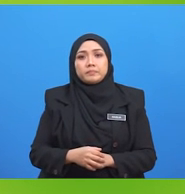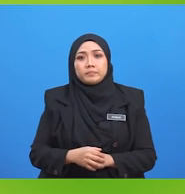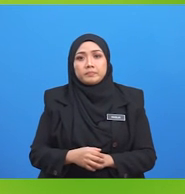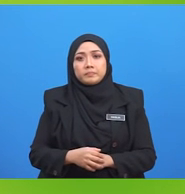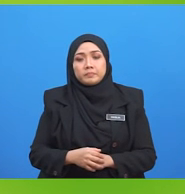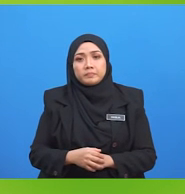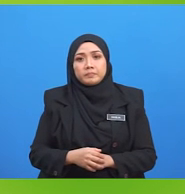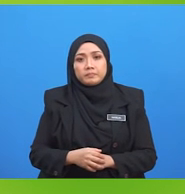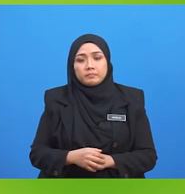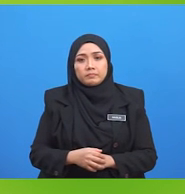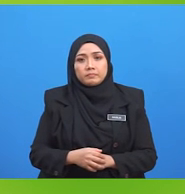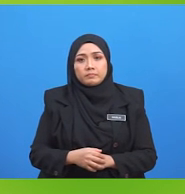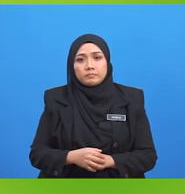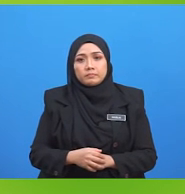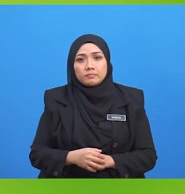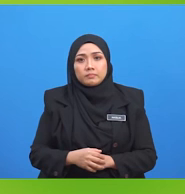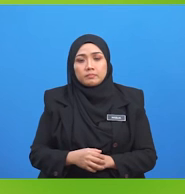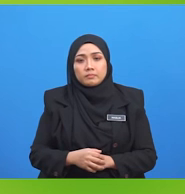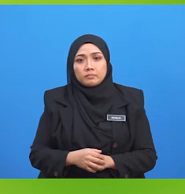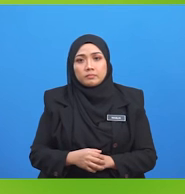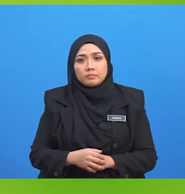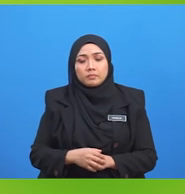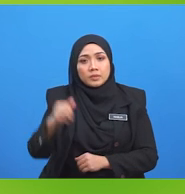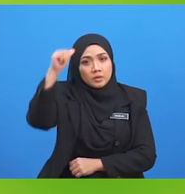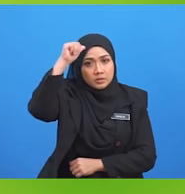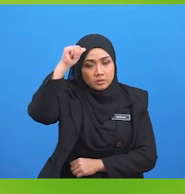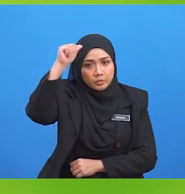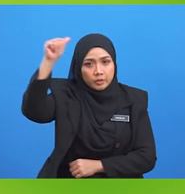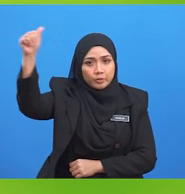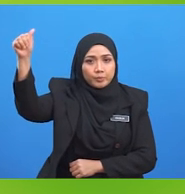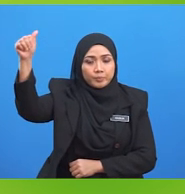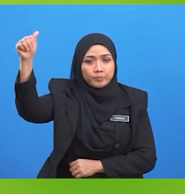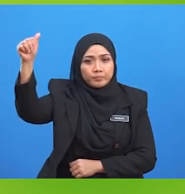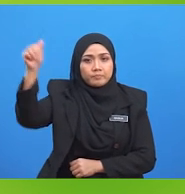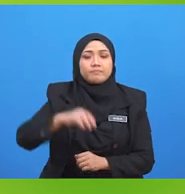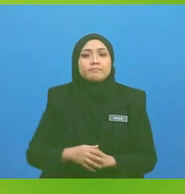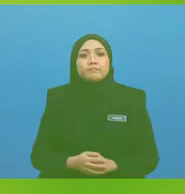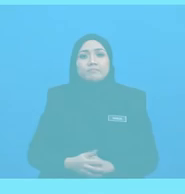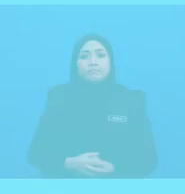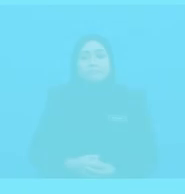billahi taufiq wal hidayah. Wassalamualaikum warahmatullahi wabarakatuh.